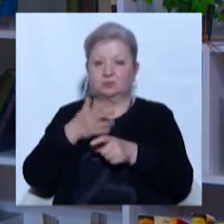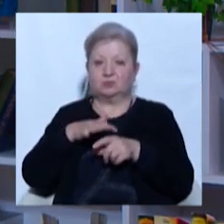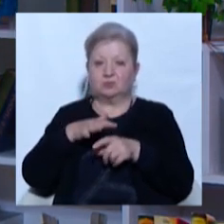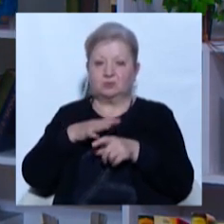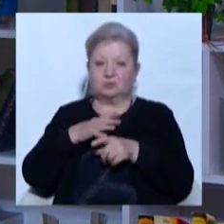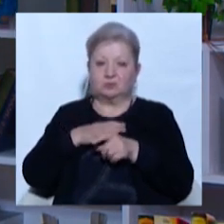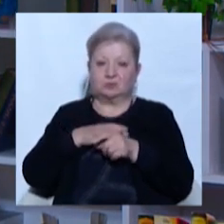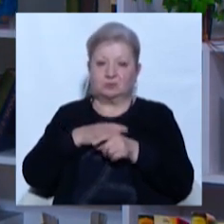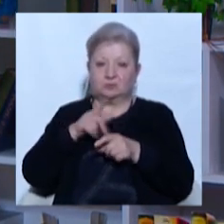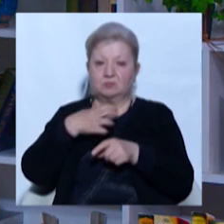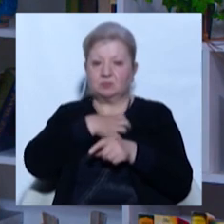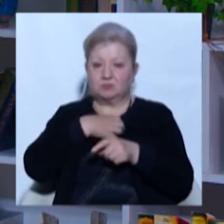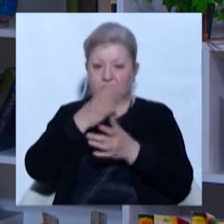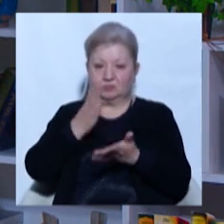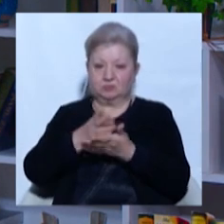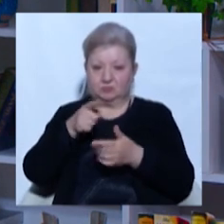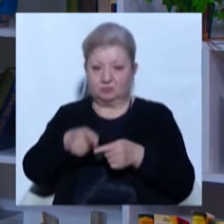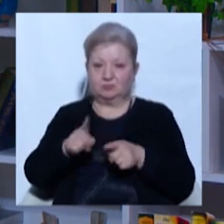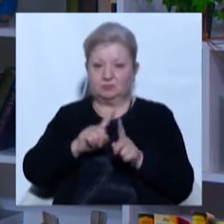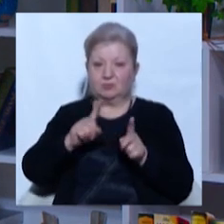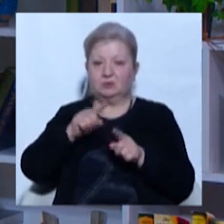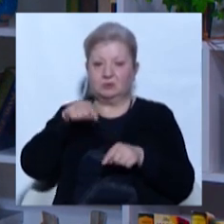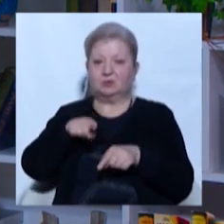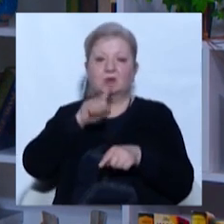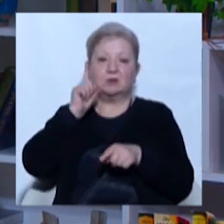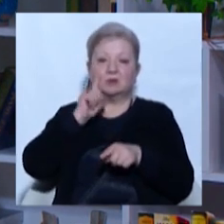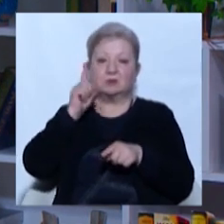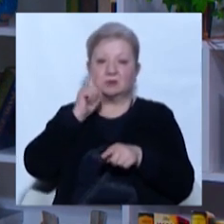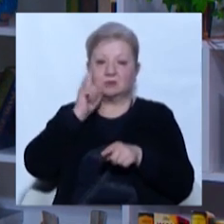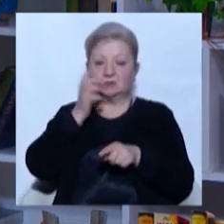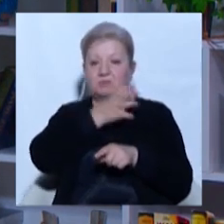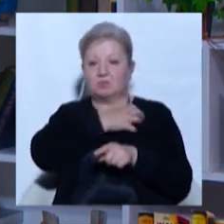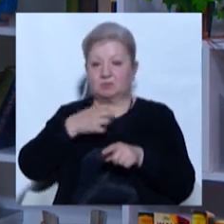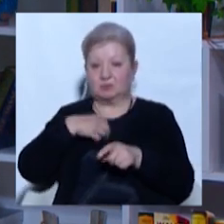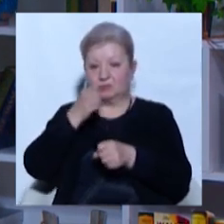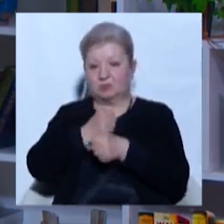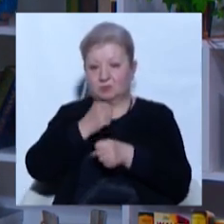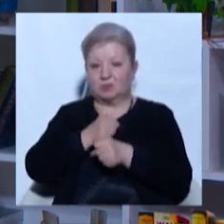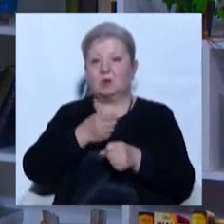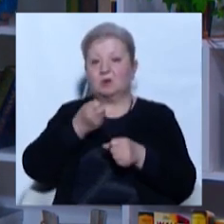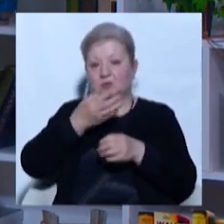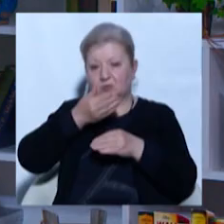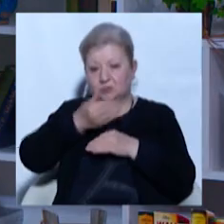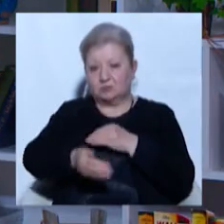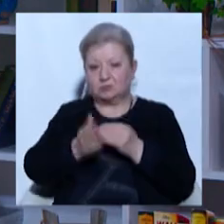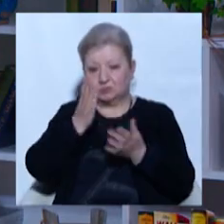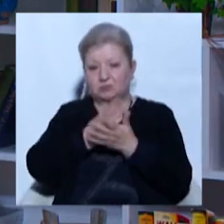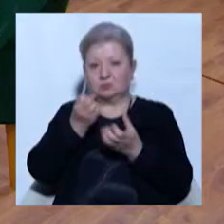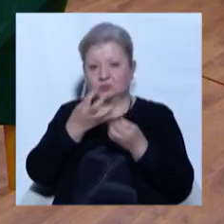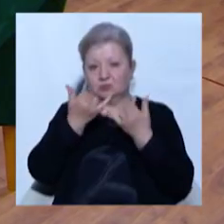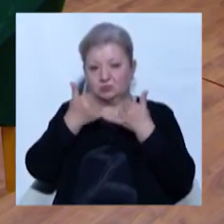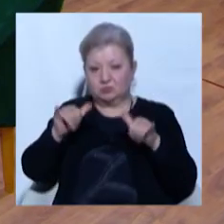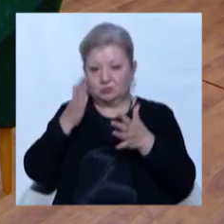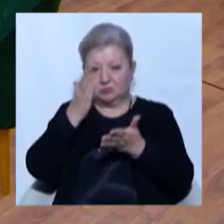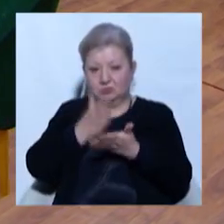ერთ-ერთი პოლიტიკური ხელოვნების მნიშვნელოვანი ასპექტია, რაც ამ ჭაბუკმა მეფემ ძალიან კარგად გამოიყენა. ამის შემდეგ კიდევ უფრო განსაცვიფრებელია